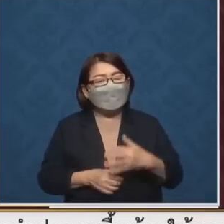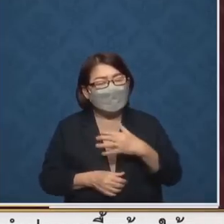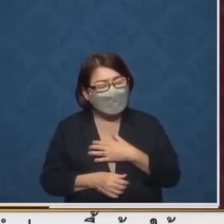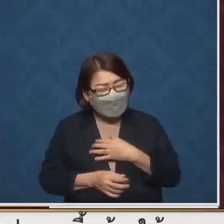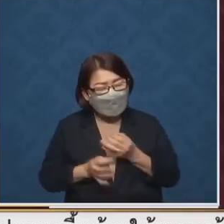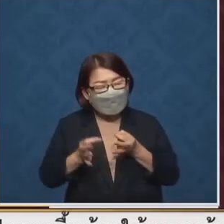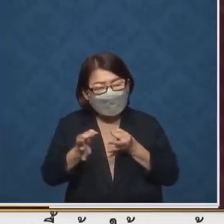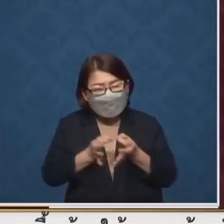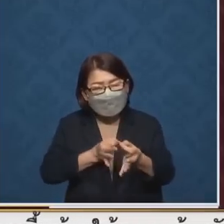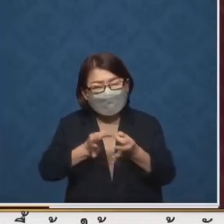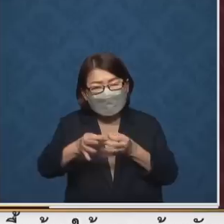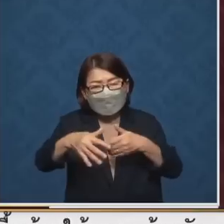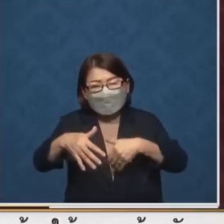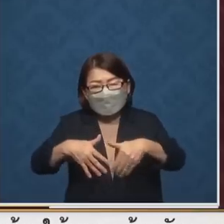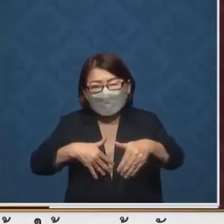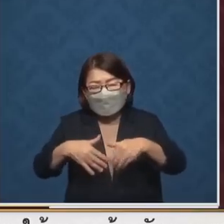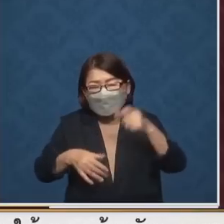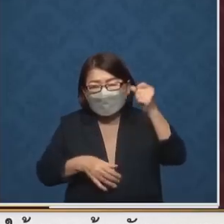ง่าย ต่อการเข้าใจ